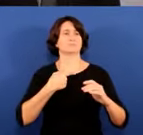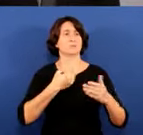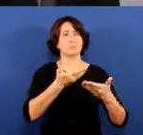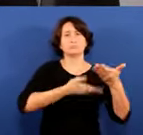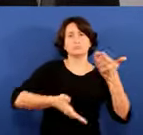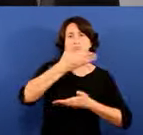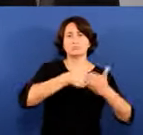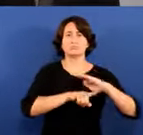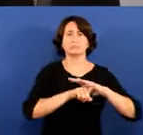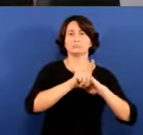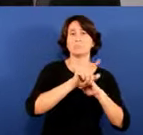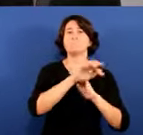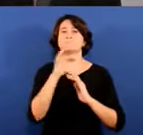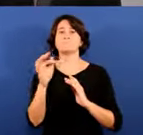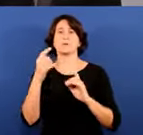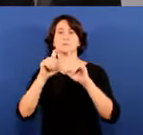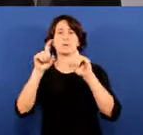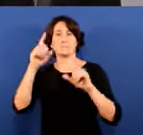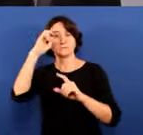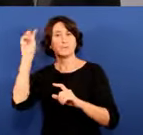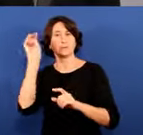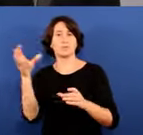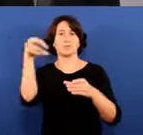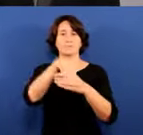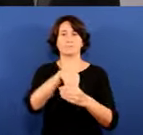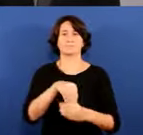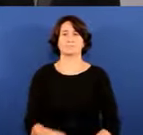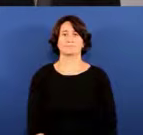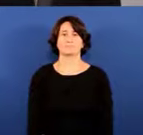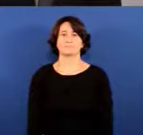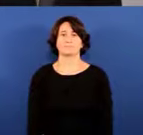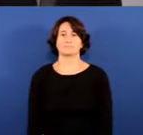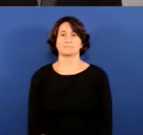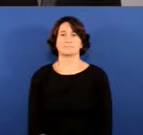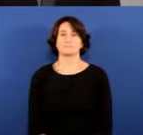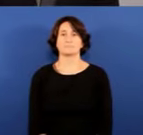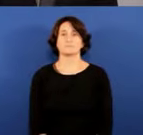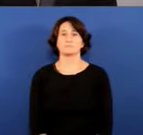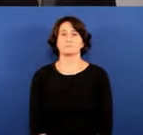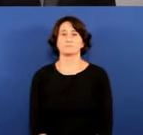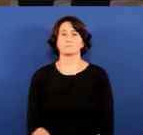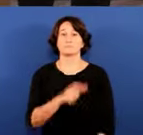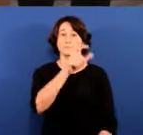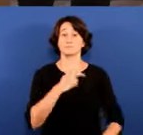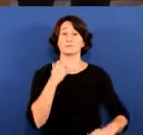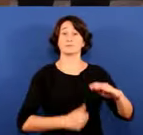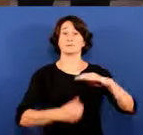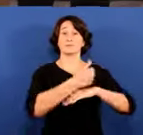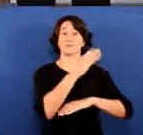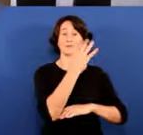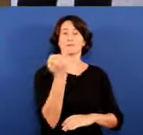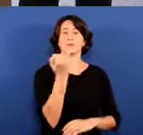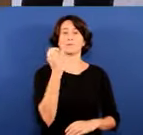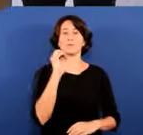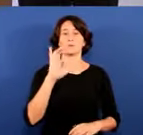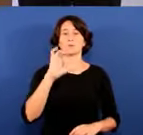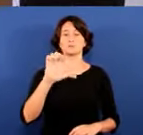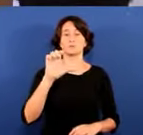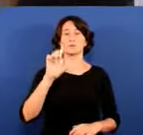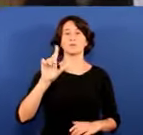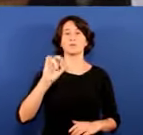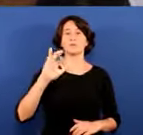aldun nagusi Jose Luis Bilbao eskerrak eman dizkio ministroari bizitagatik, eta adierazio nahiko lukeela bizitaldi hau baliagarria izan